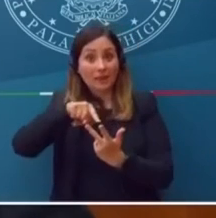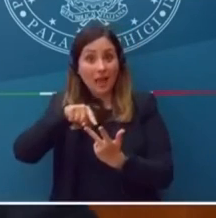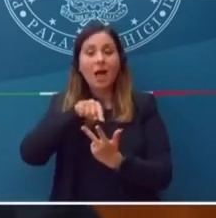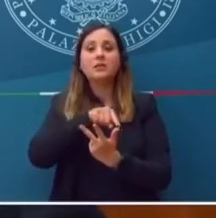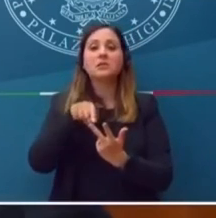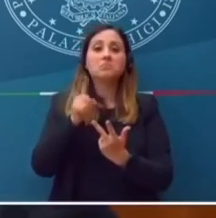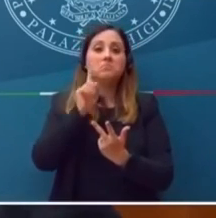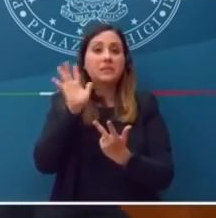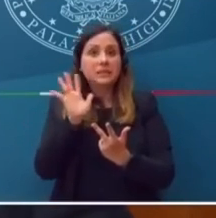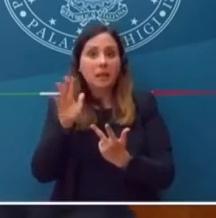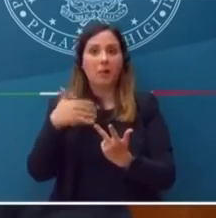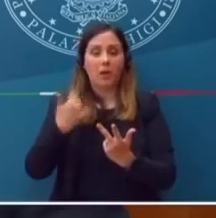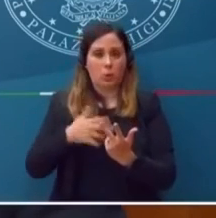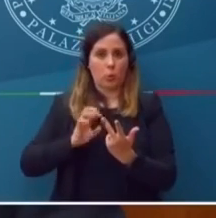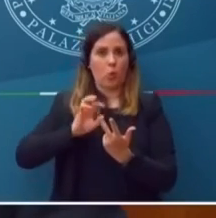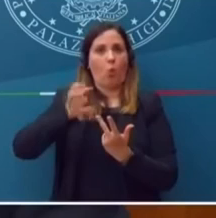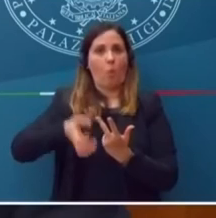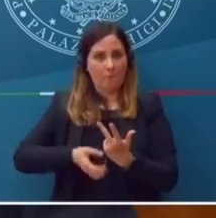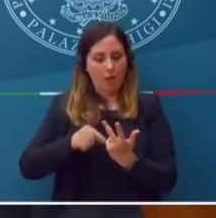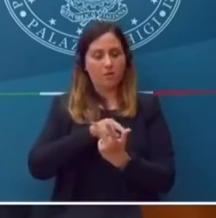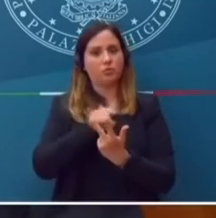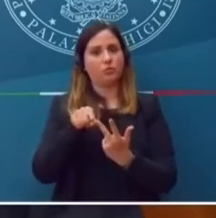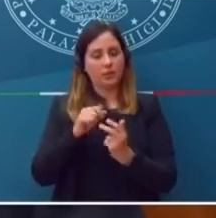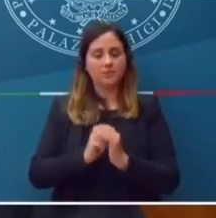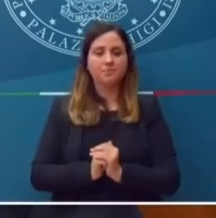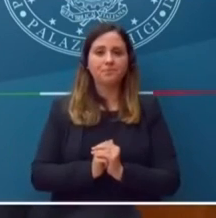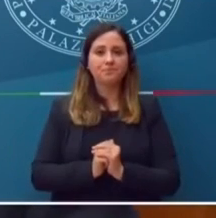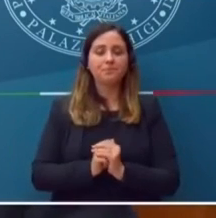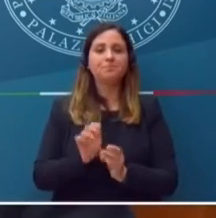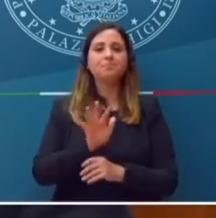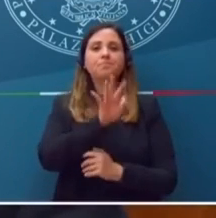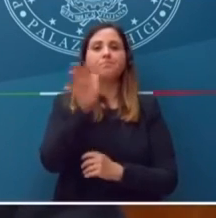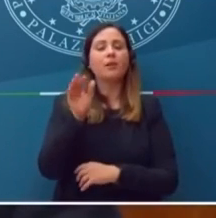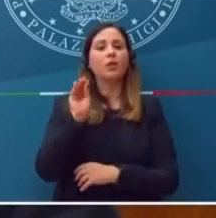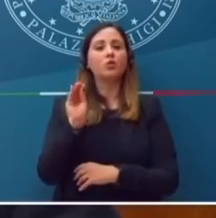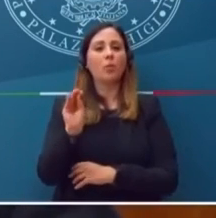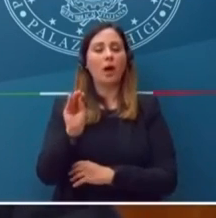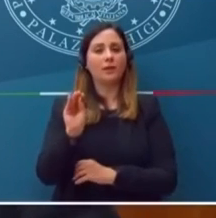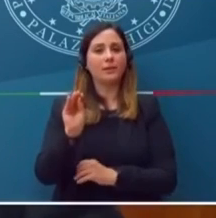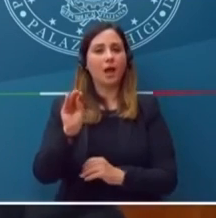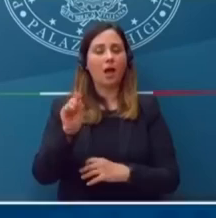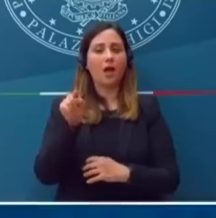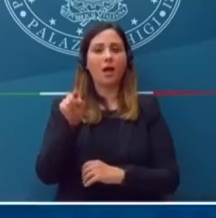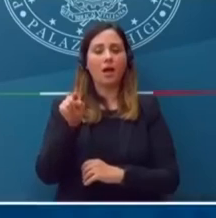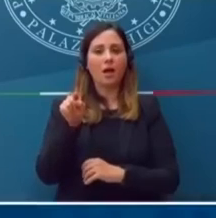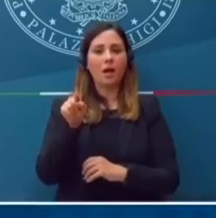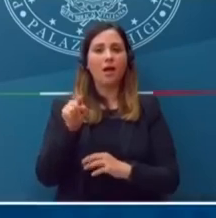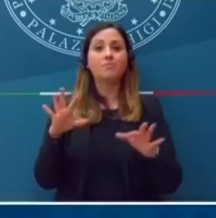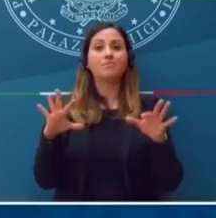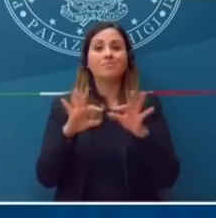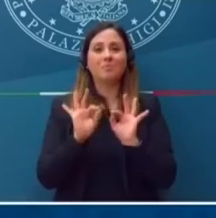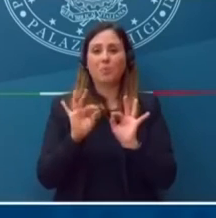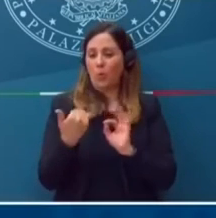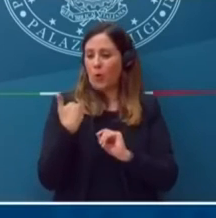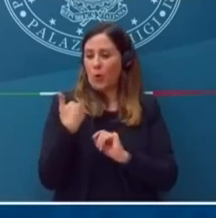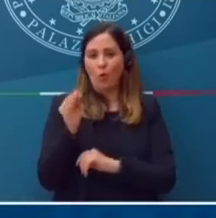un'articolazione abbastanza complessa. E poi una domanda che fa seguito a quello che le ho appena